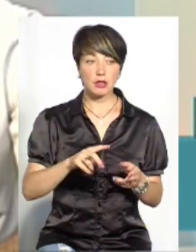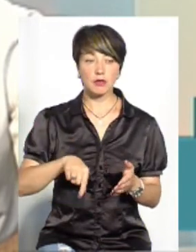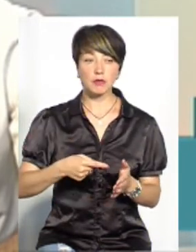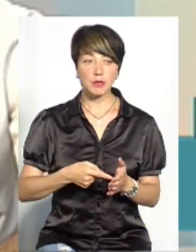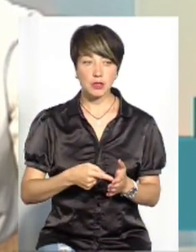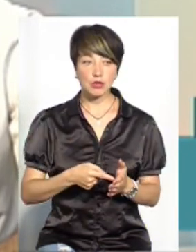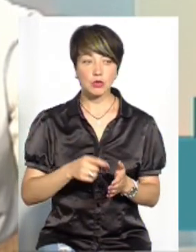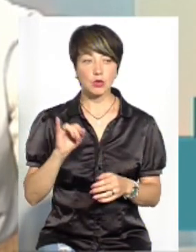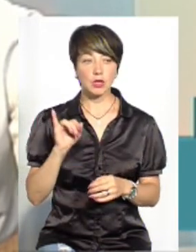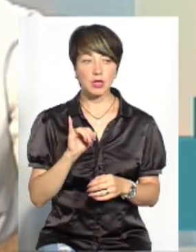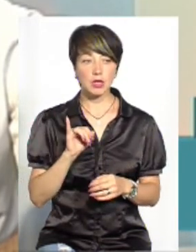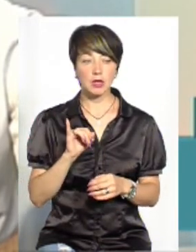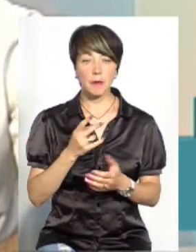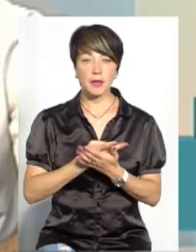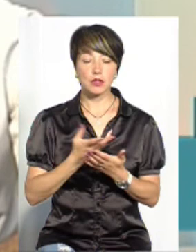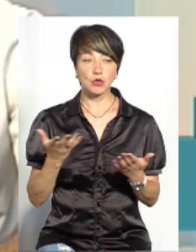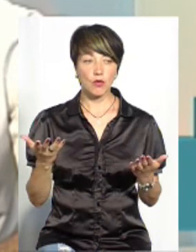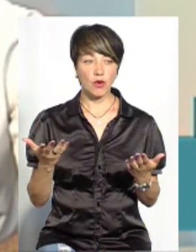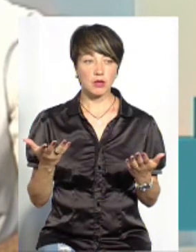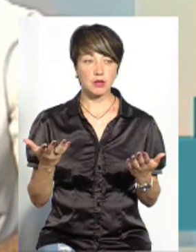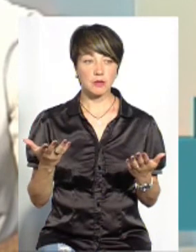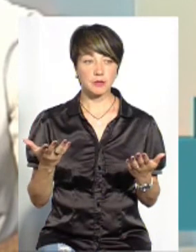місто і презентувати